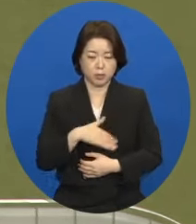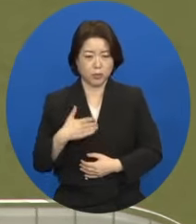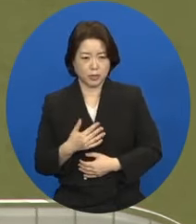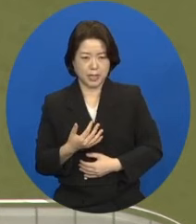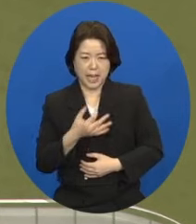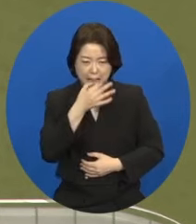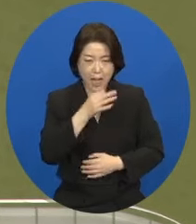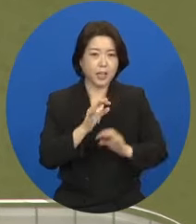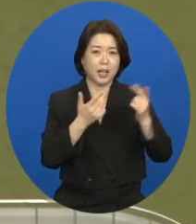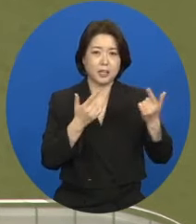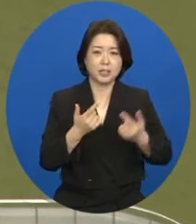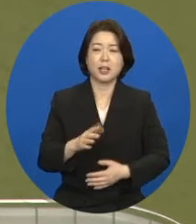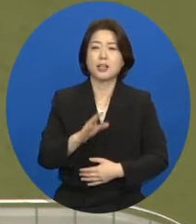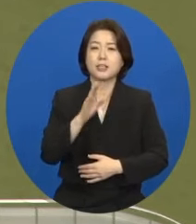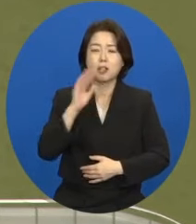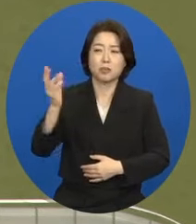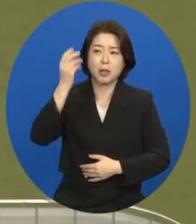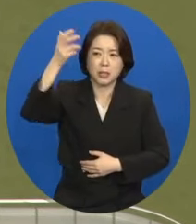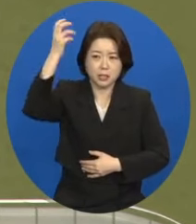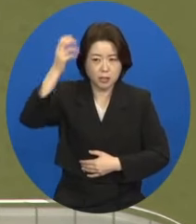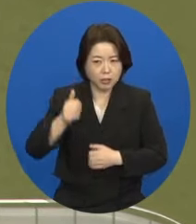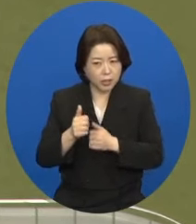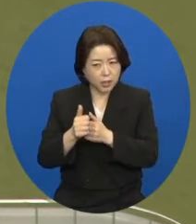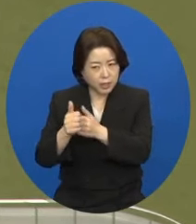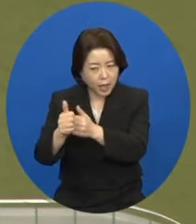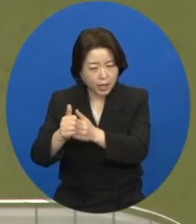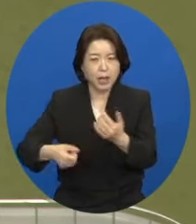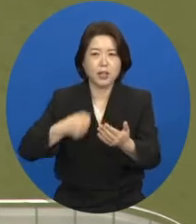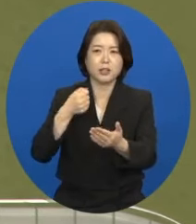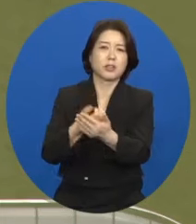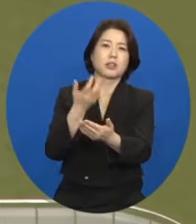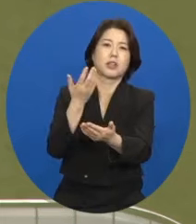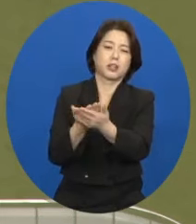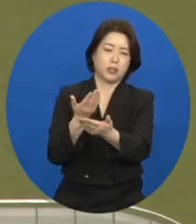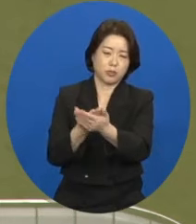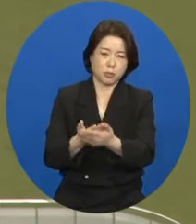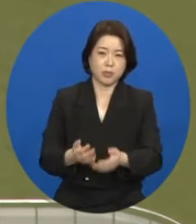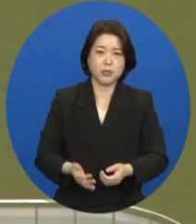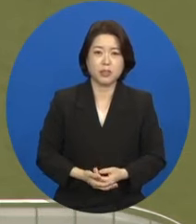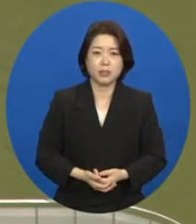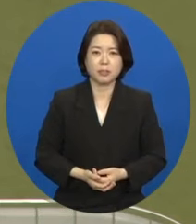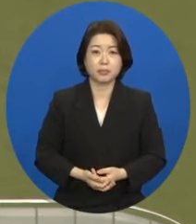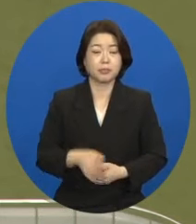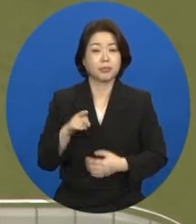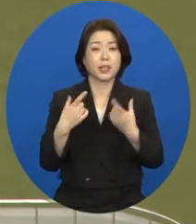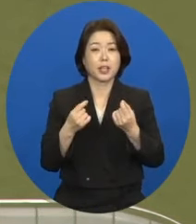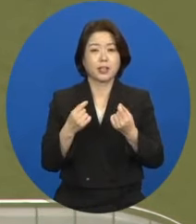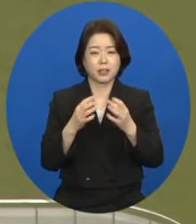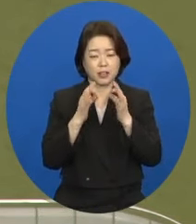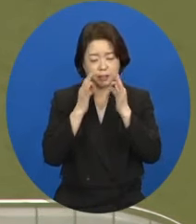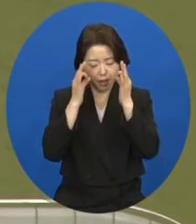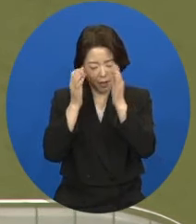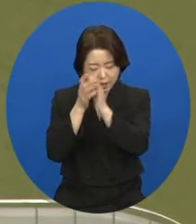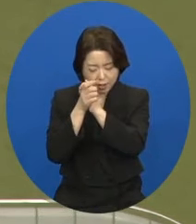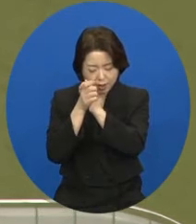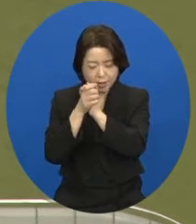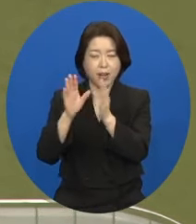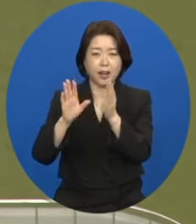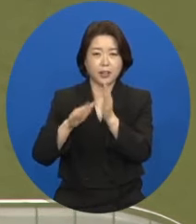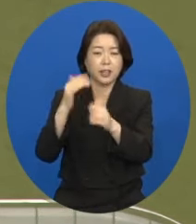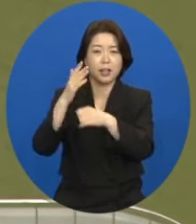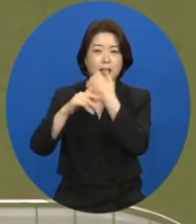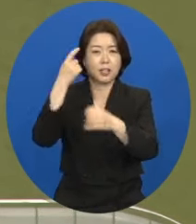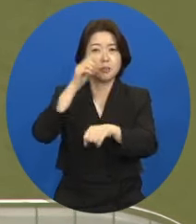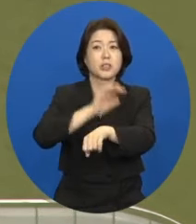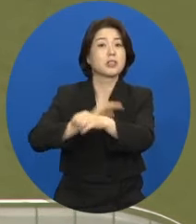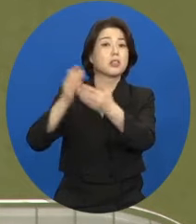아니라 정말 성령의 소욕을 따라 결정을 내리게 하여 주옵소서. 그렇게 간구할 때 하나님이 지혜 주시지